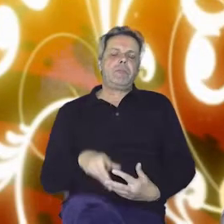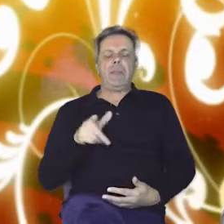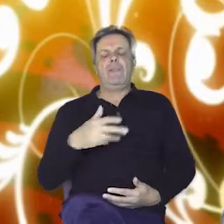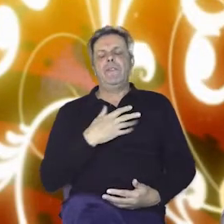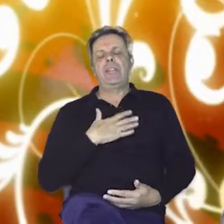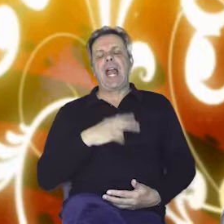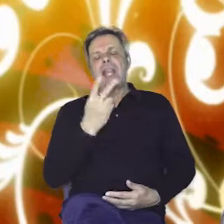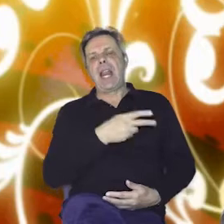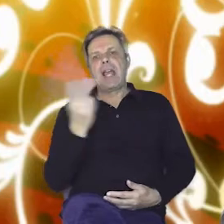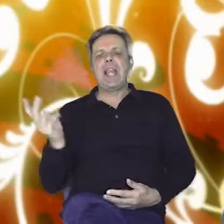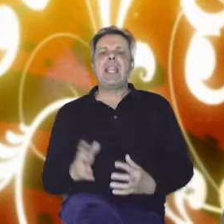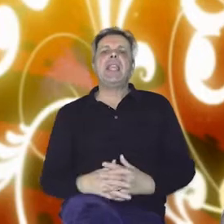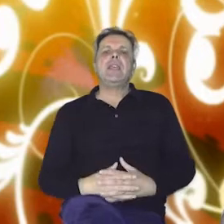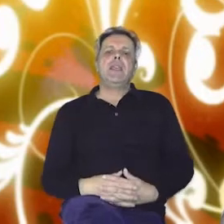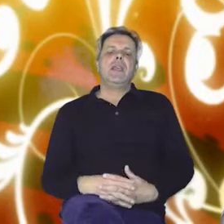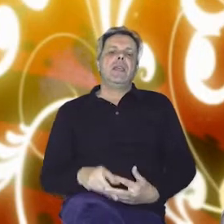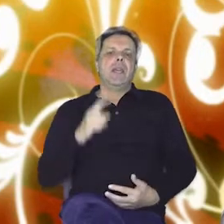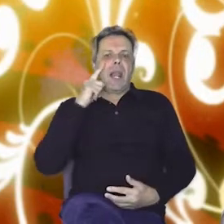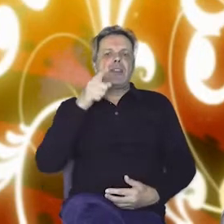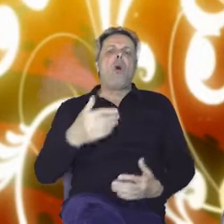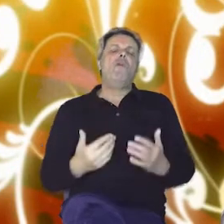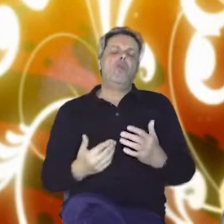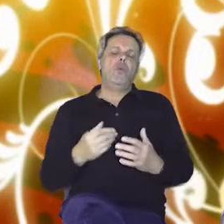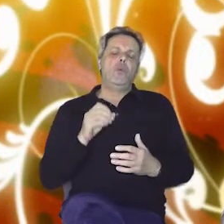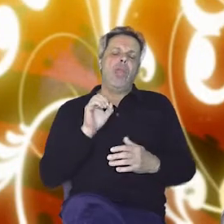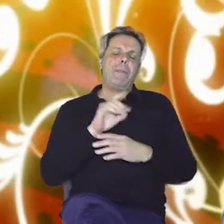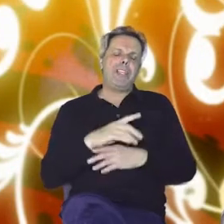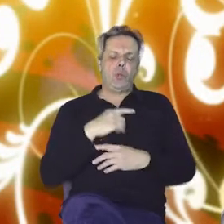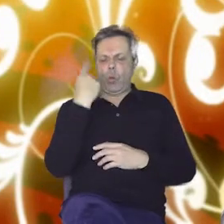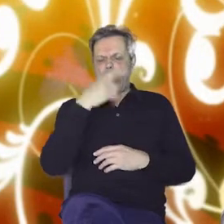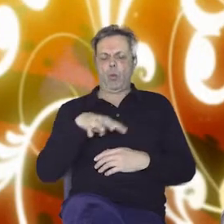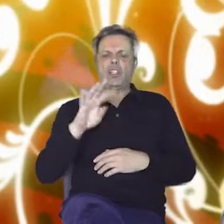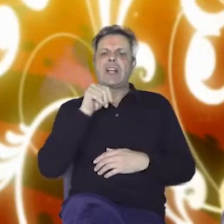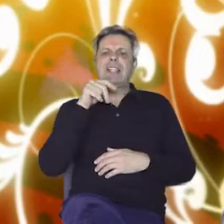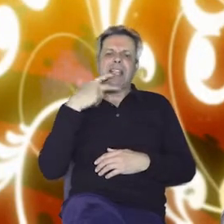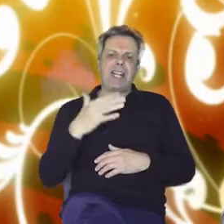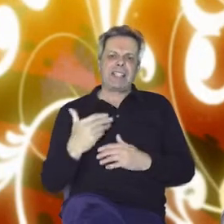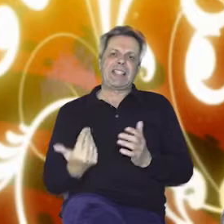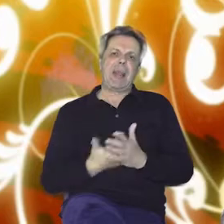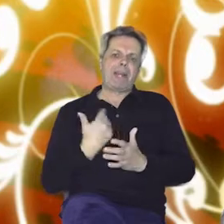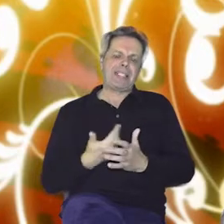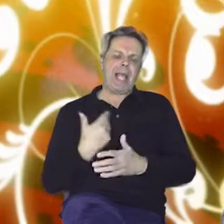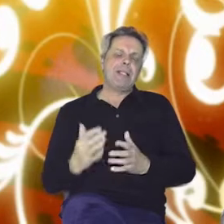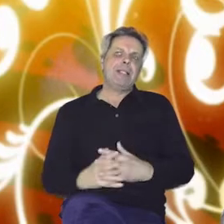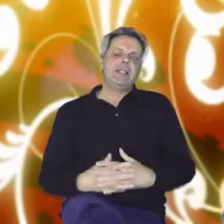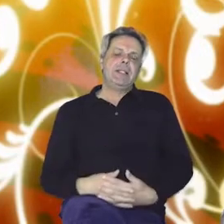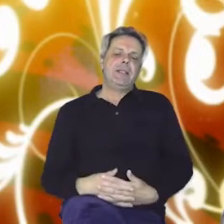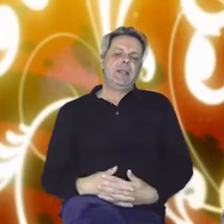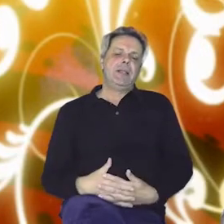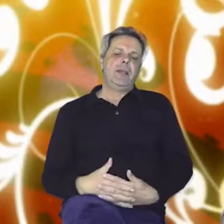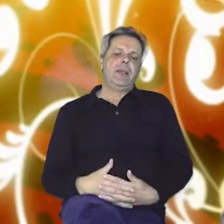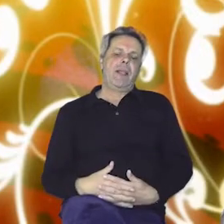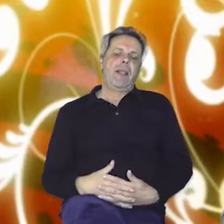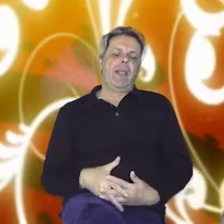gledateljice i dragi gledatelji, gledajte ovu emisiju u nedjelju u 14.30 na reprizi. I poslije ćete je gledati